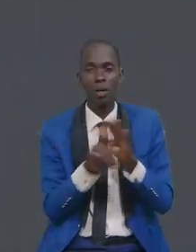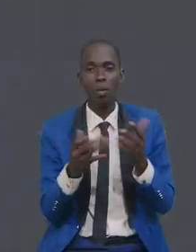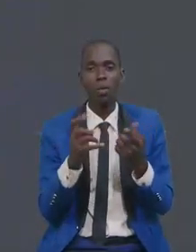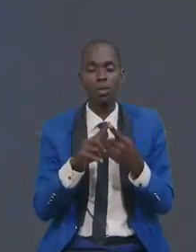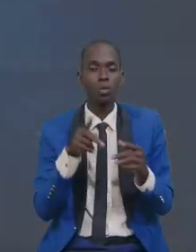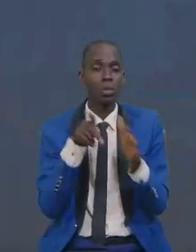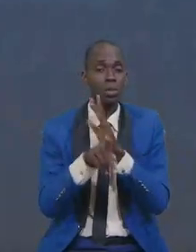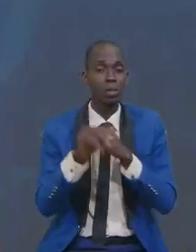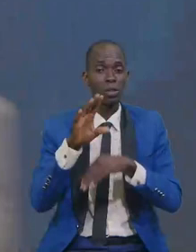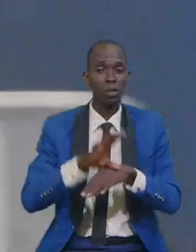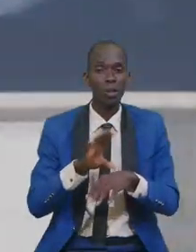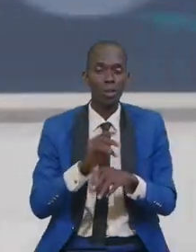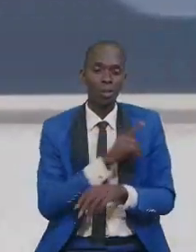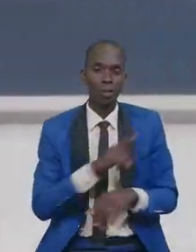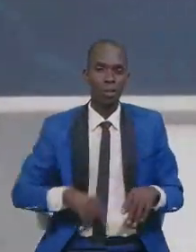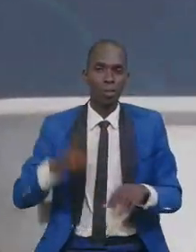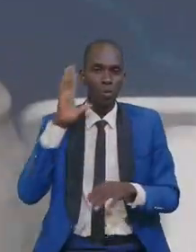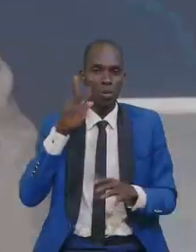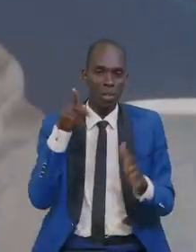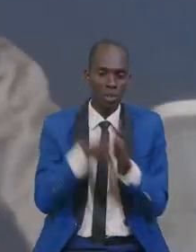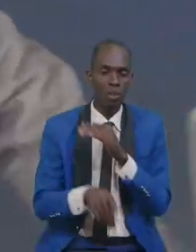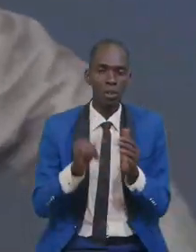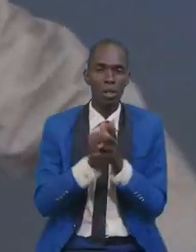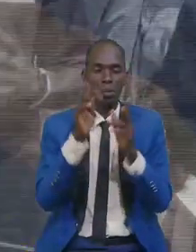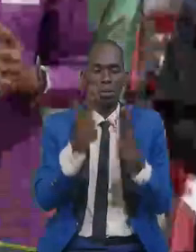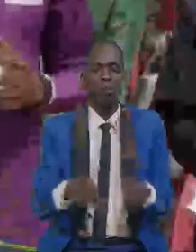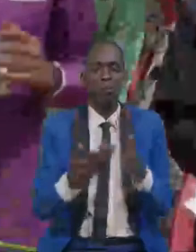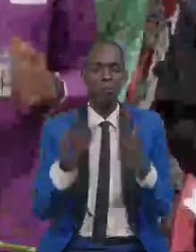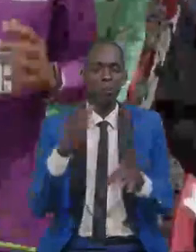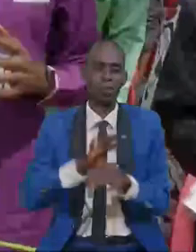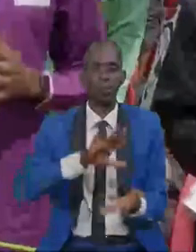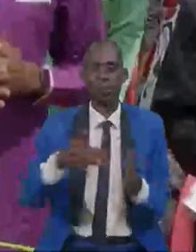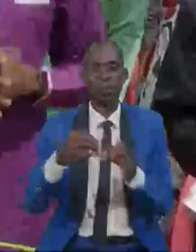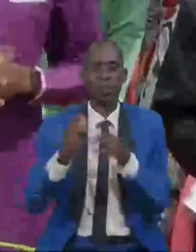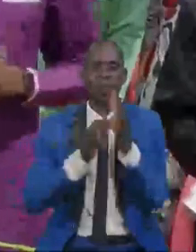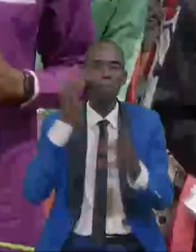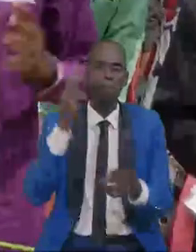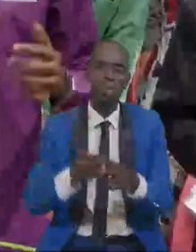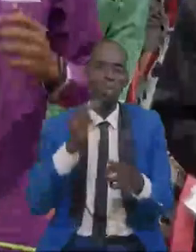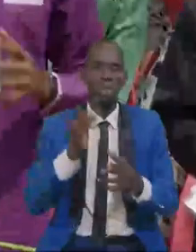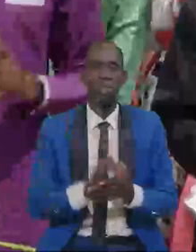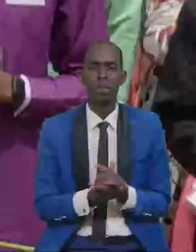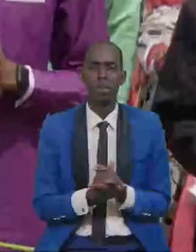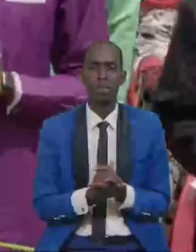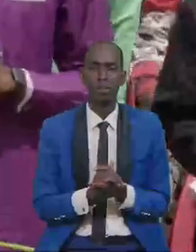veut tuer l'église, le Seigneur va le tuer avant que l'église ne meure.